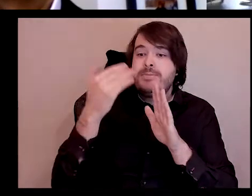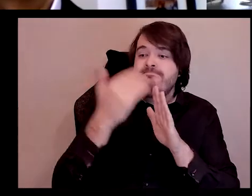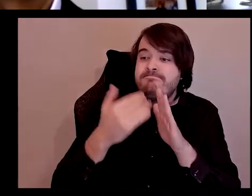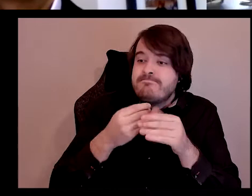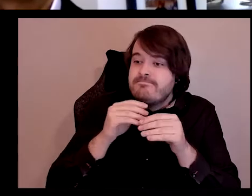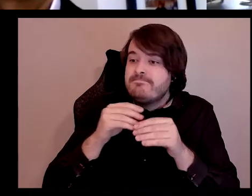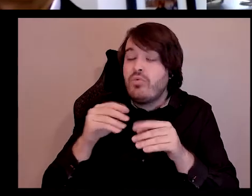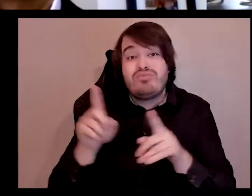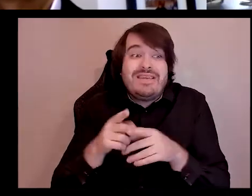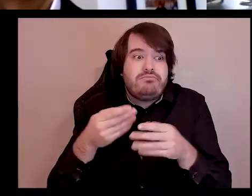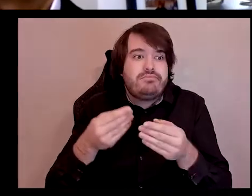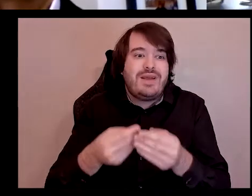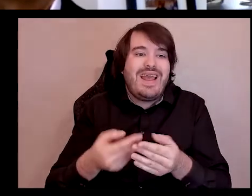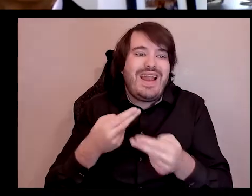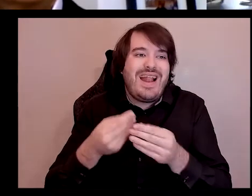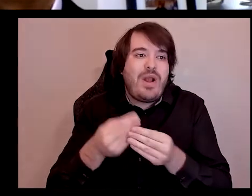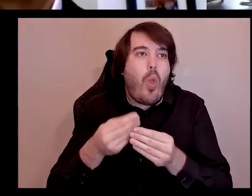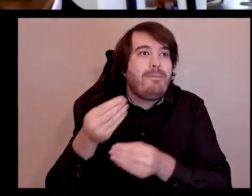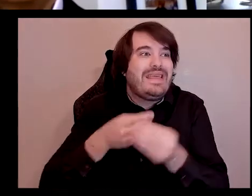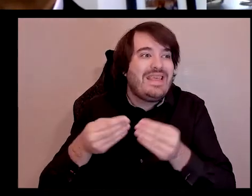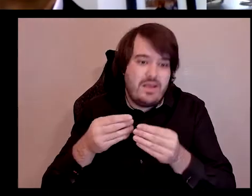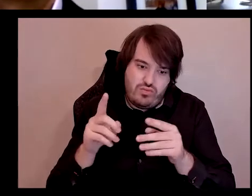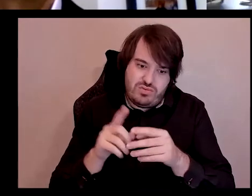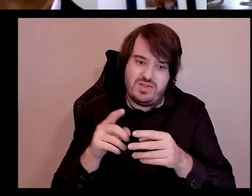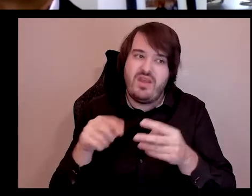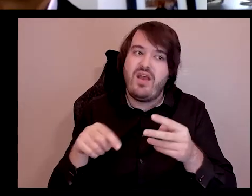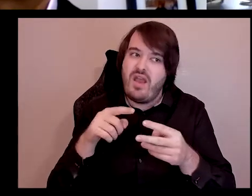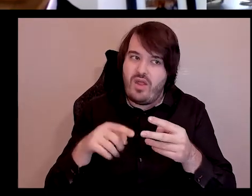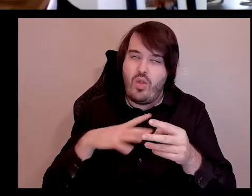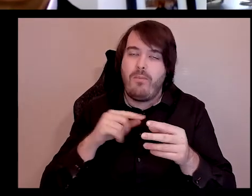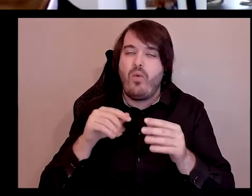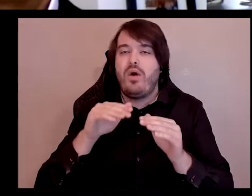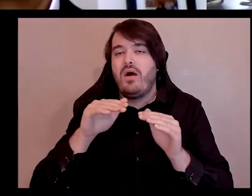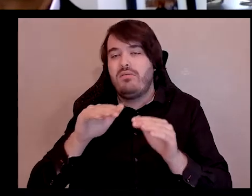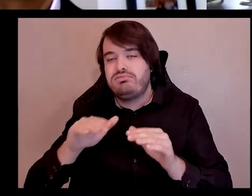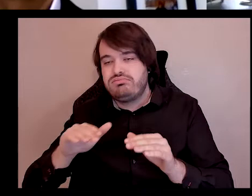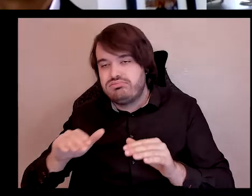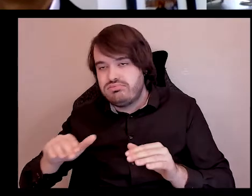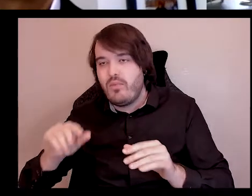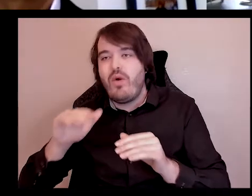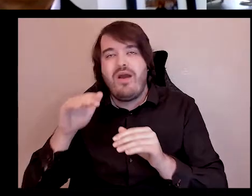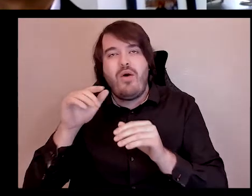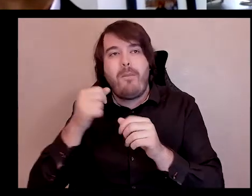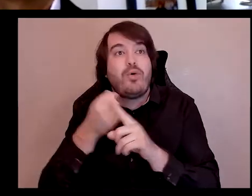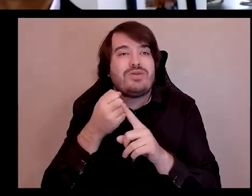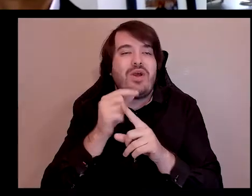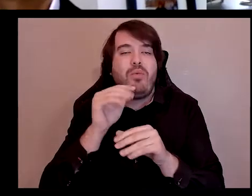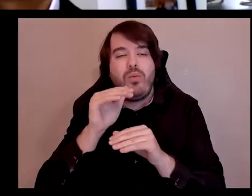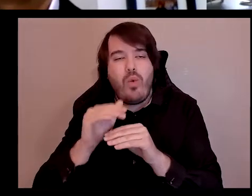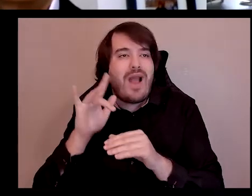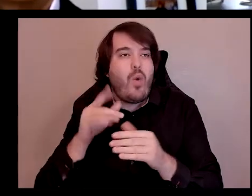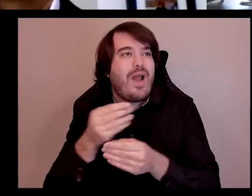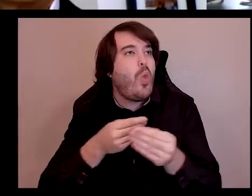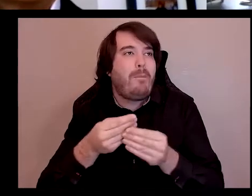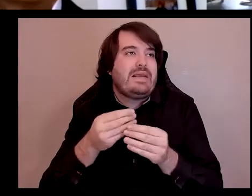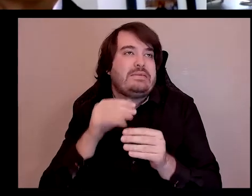Écoutez, les mesures gouvernementales ont peut-être, puis l'économie aussi principalement, ont fait en sorte que des deux côtés, il y a eu un ralentissement. Les opportunités étaient